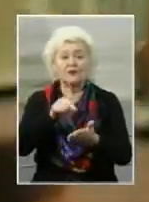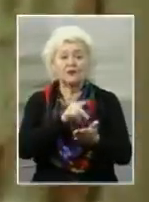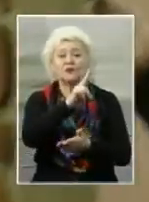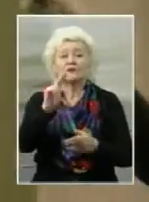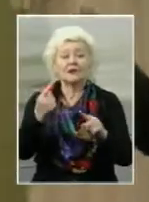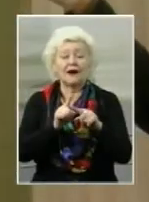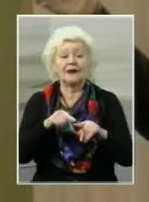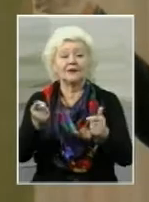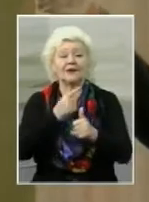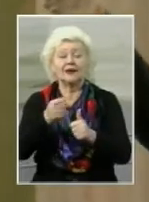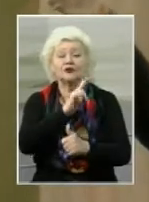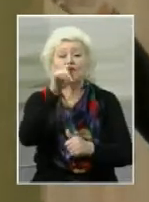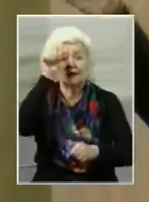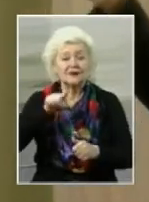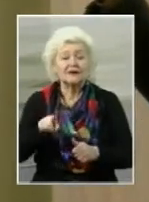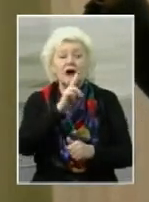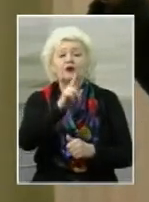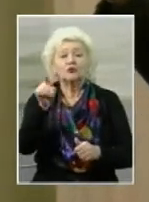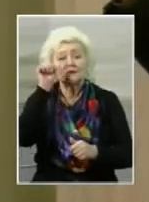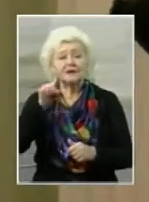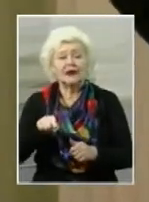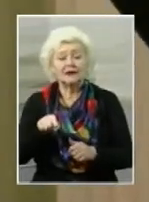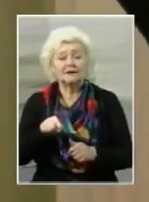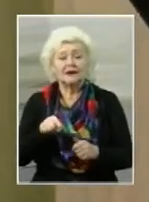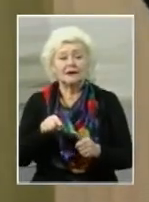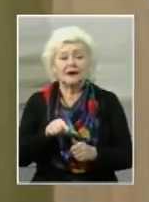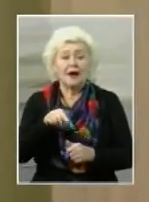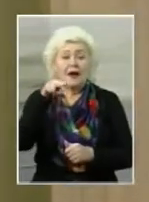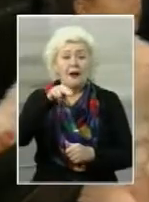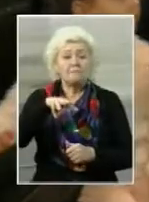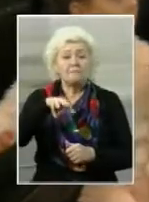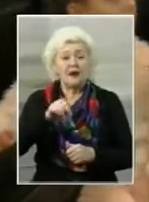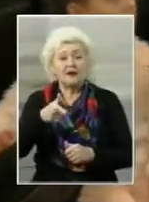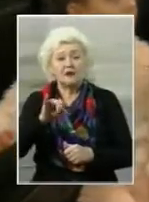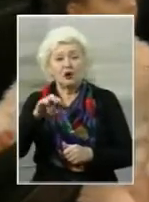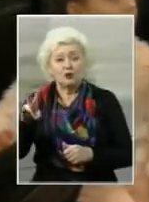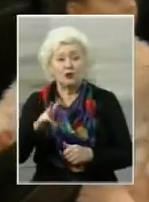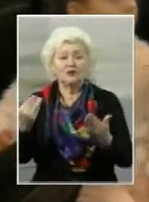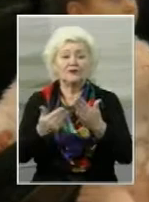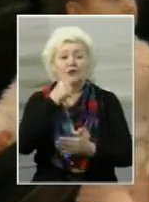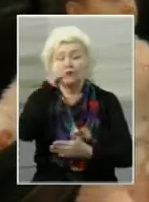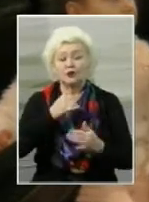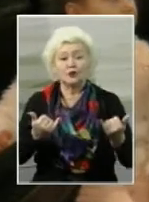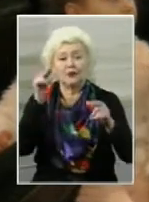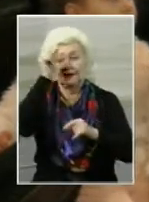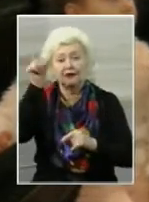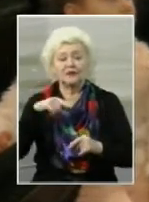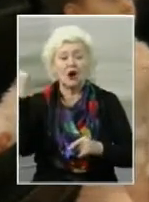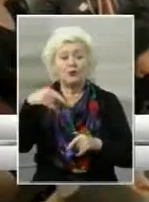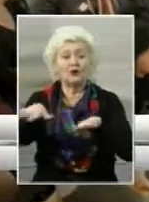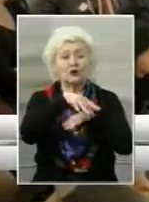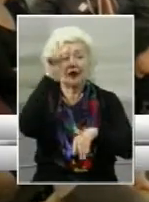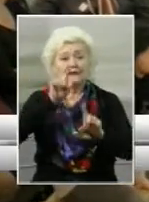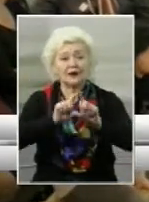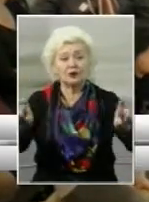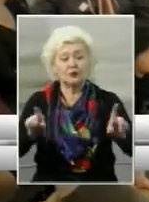акула называется, может кто-то знает, но кто-то уже знает. Мегалодон, да. У новому році для школярів у обласному краєзнавчому